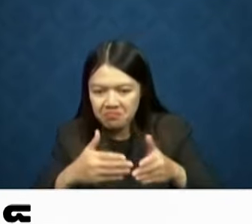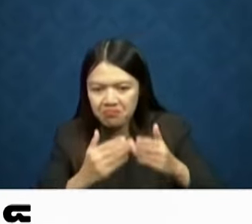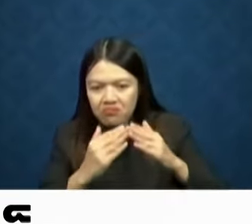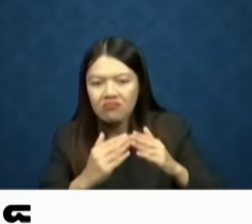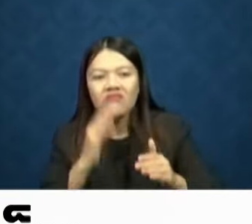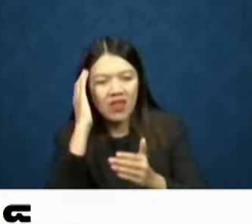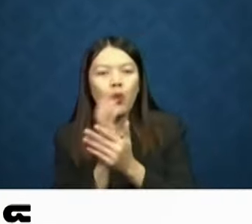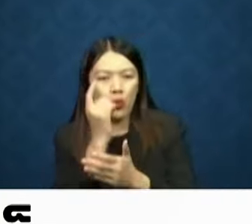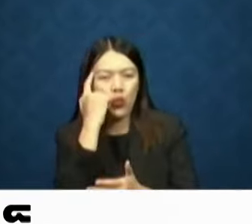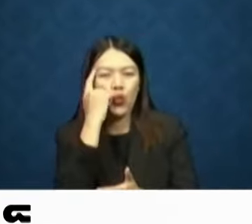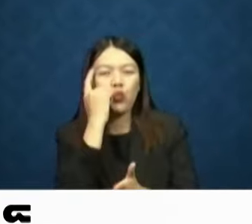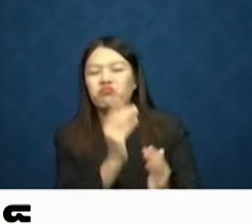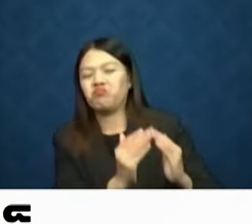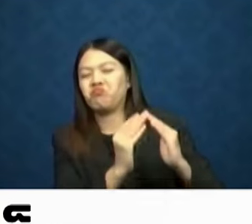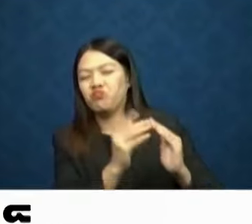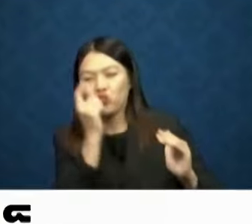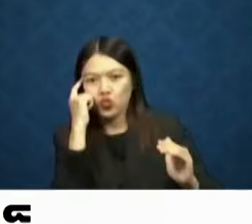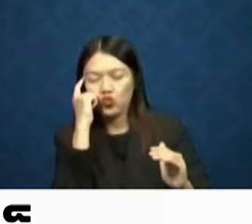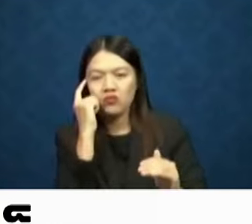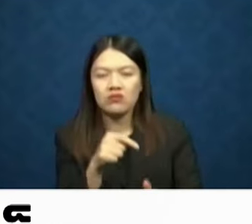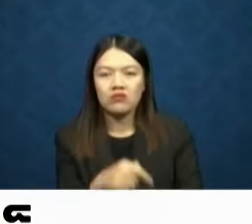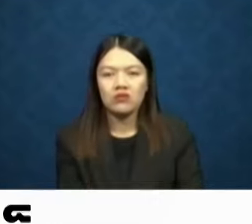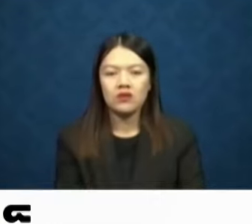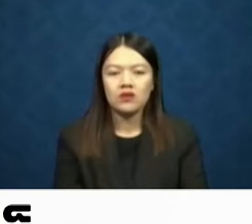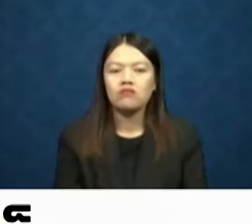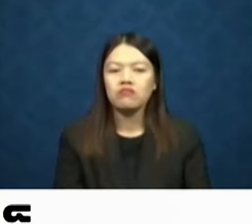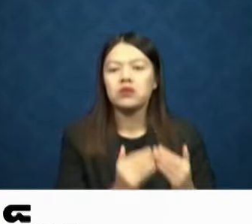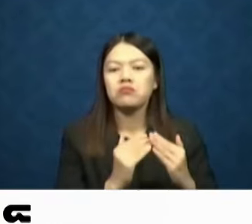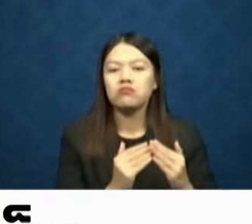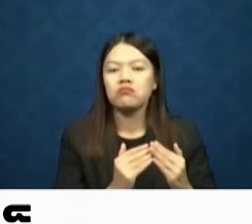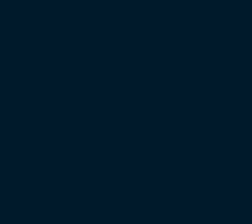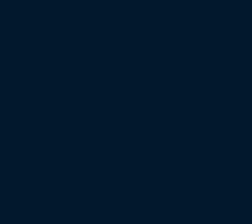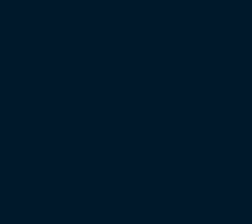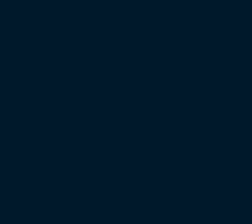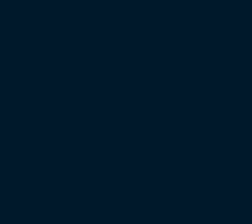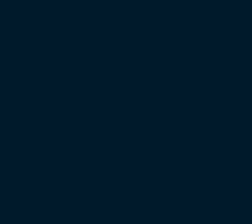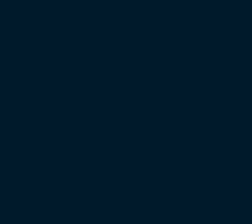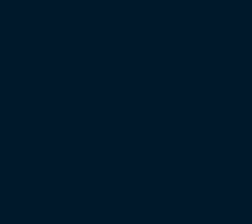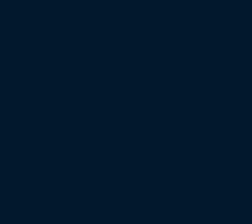ที่รัฐบาลต้องการแต่ว่ากลายเป็นการกระตุ้นความลำบากให้กับประชาชนมากขึ้นไปอีก